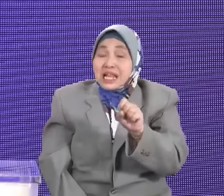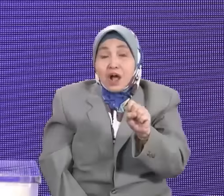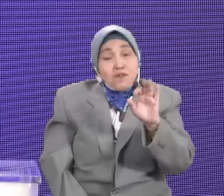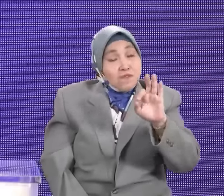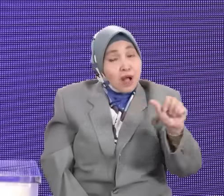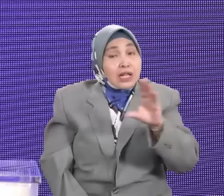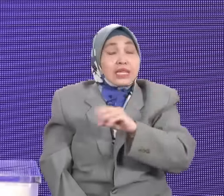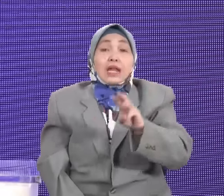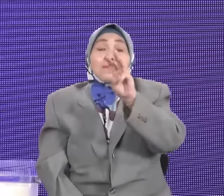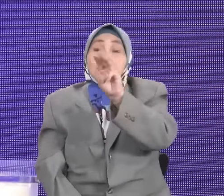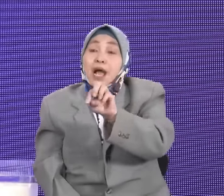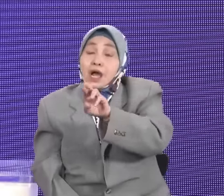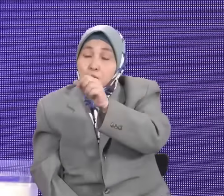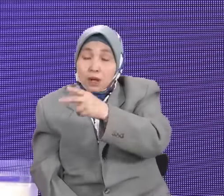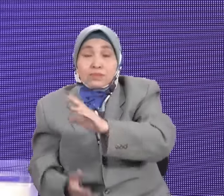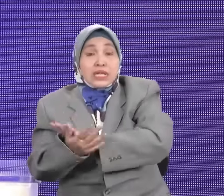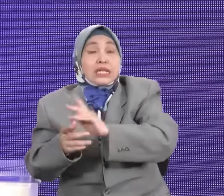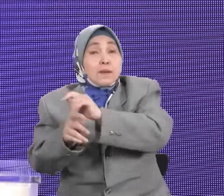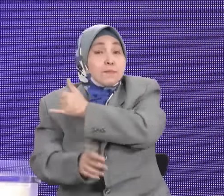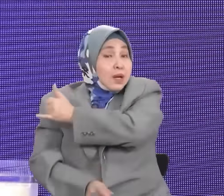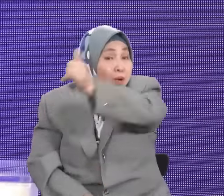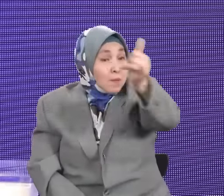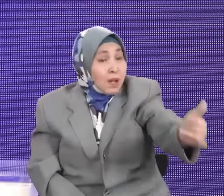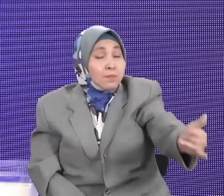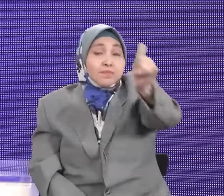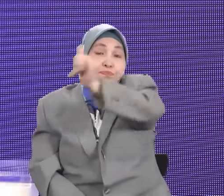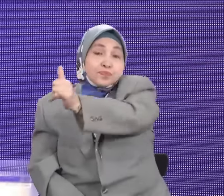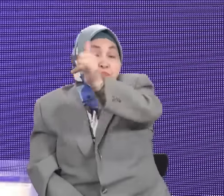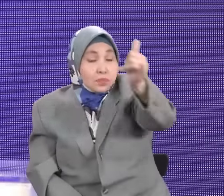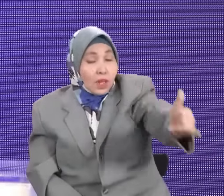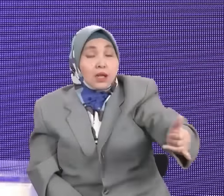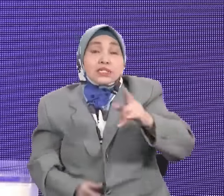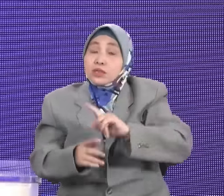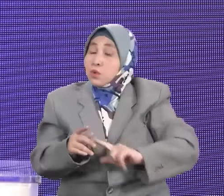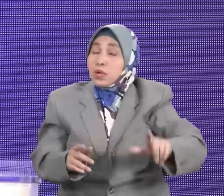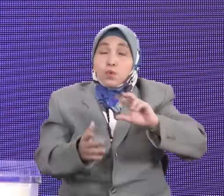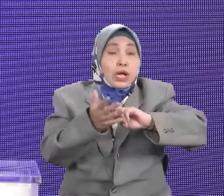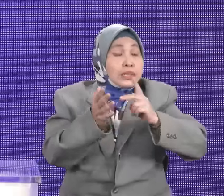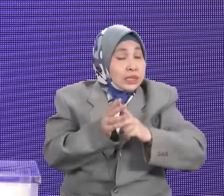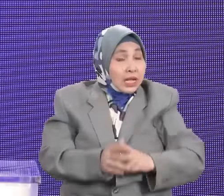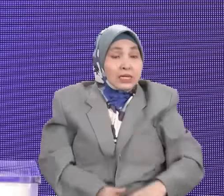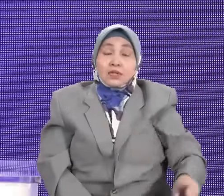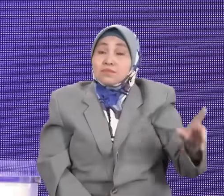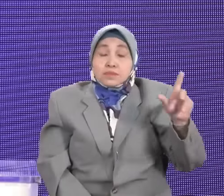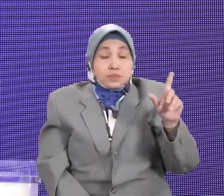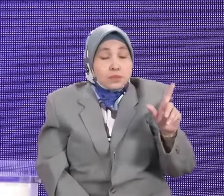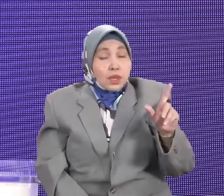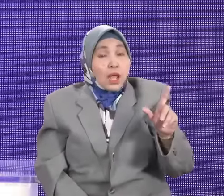Sa'i sebagai syiar-syiar Allah Subhanahu Wa Ta'ala satu ia bukan Syiah Ibrahim